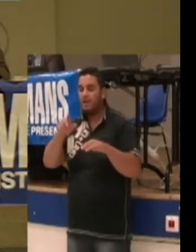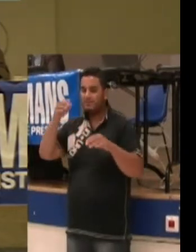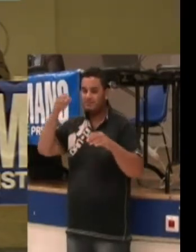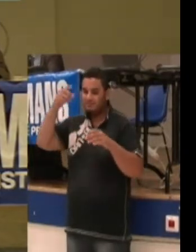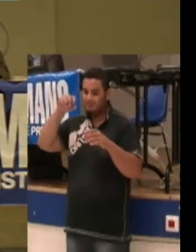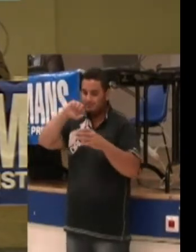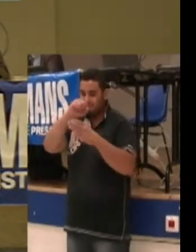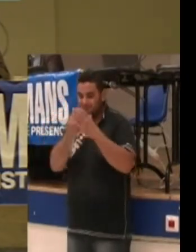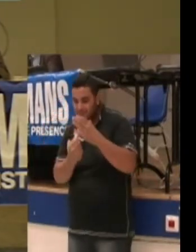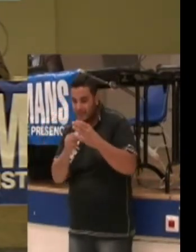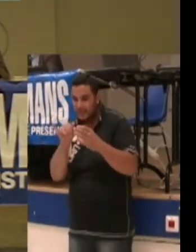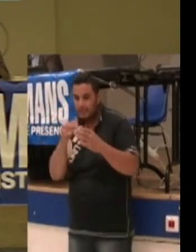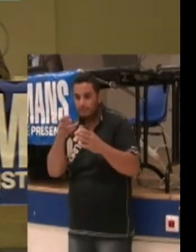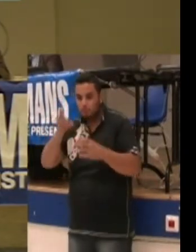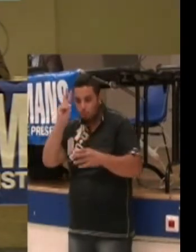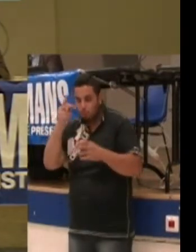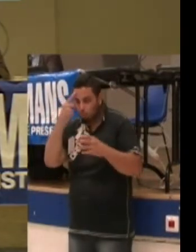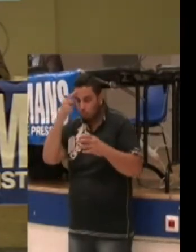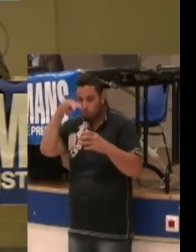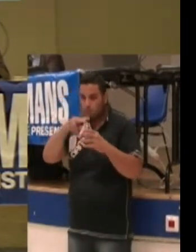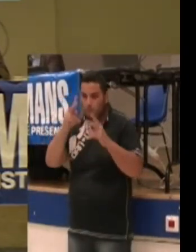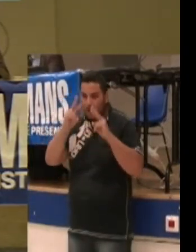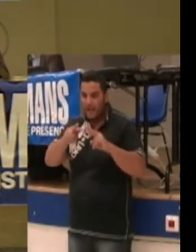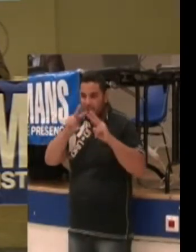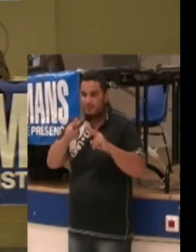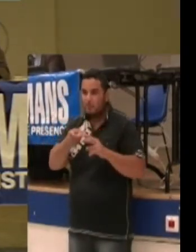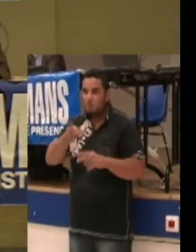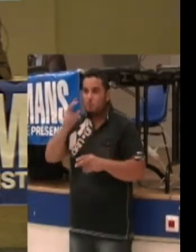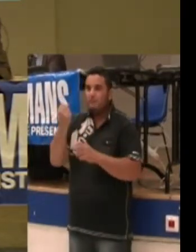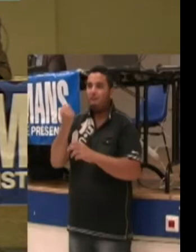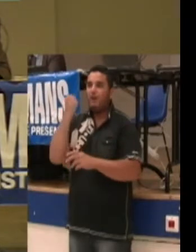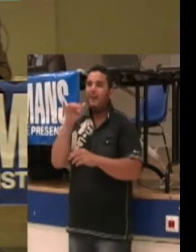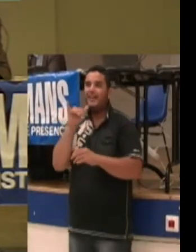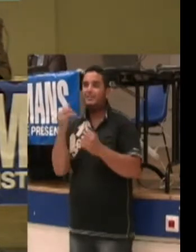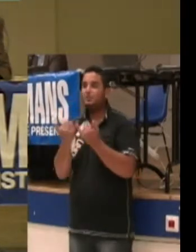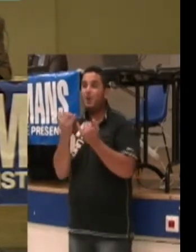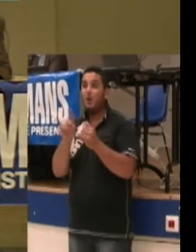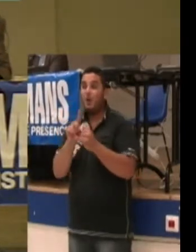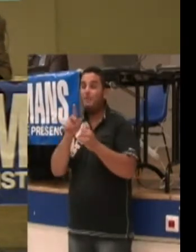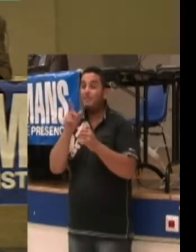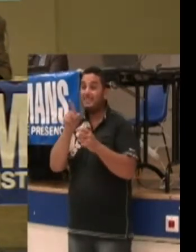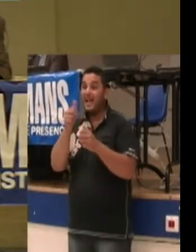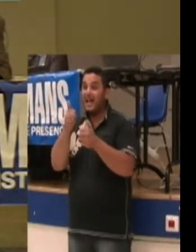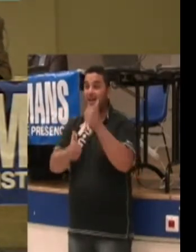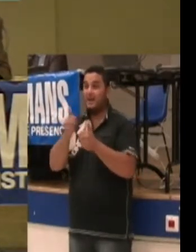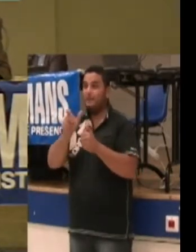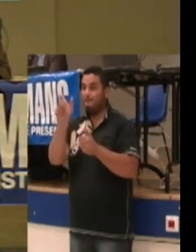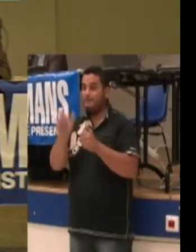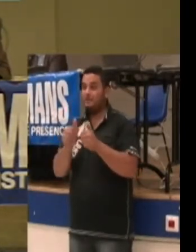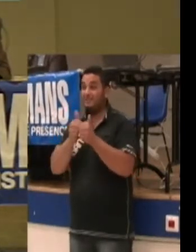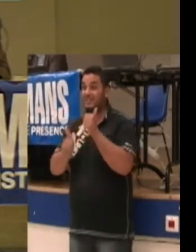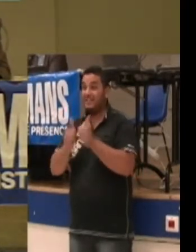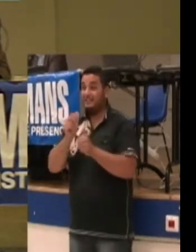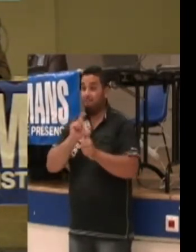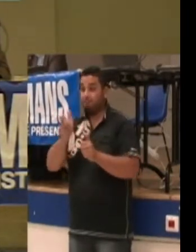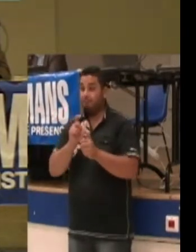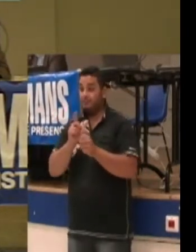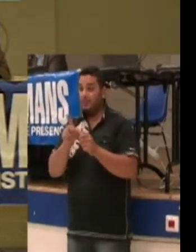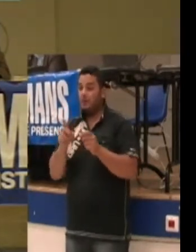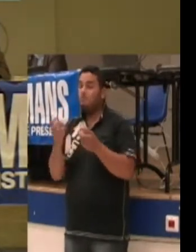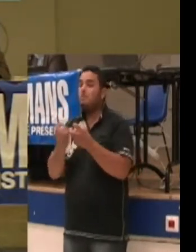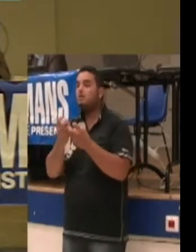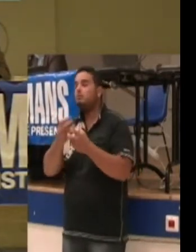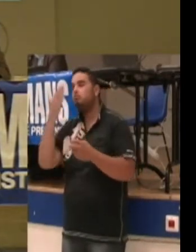tu le combats. Ok? Warabitu. Ok? Arribat, c'est quoi? Arribat, c'est quand on attachait un cheval,